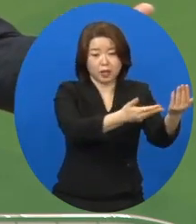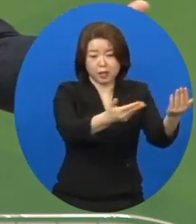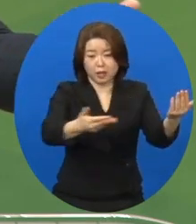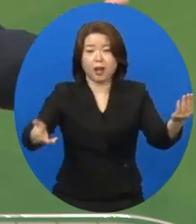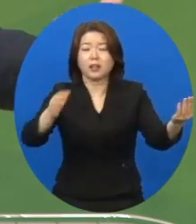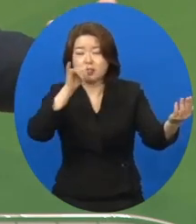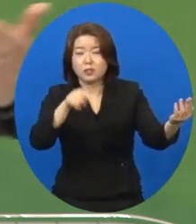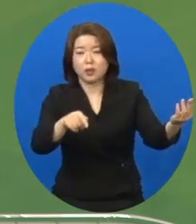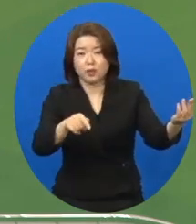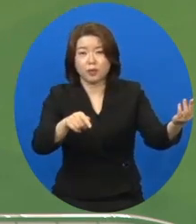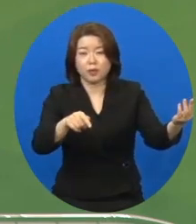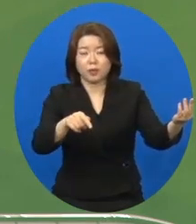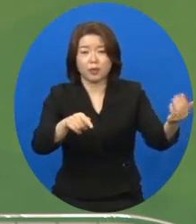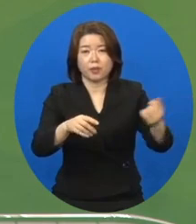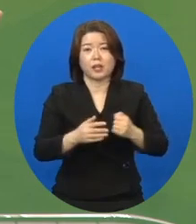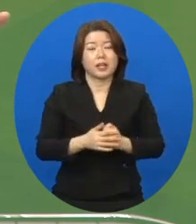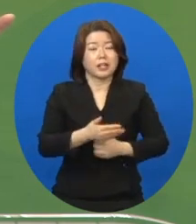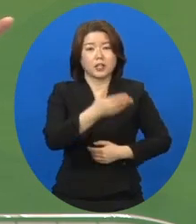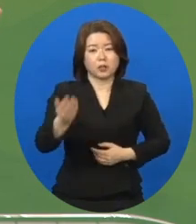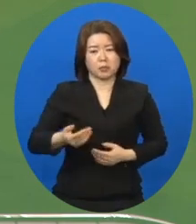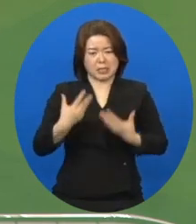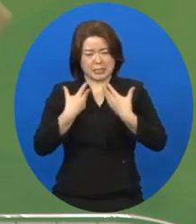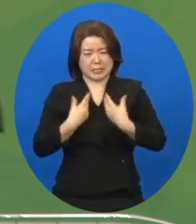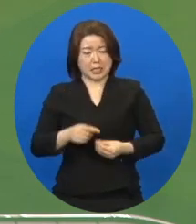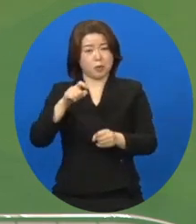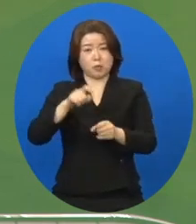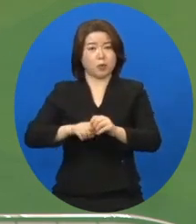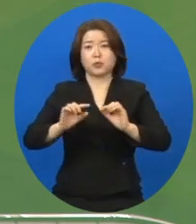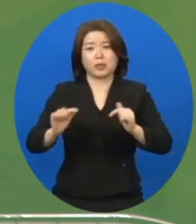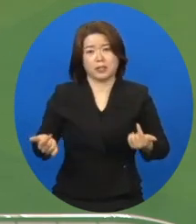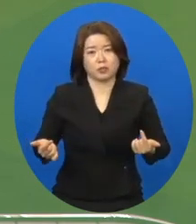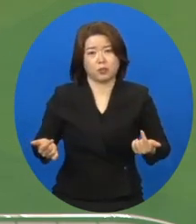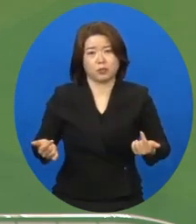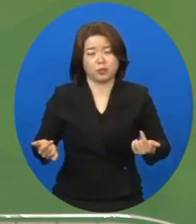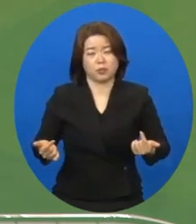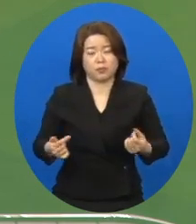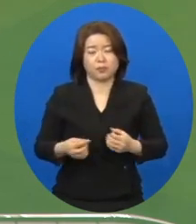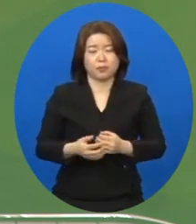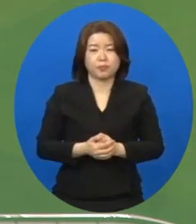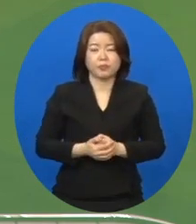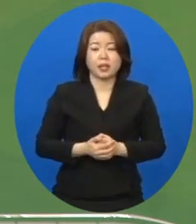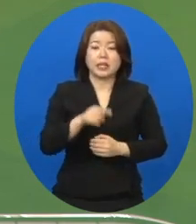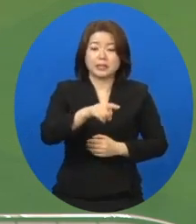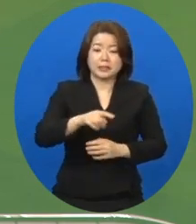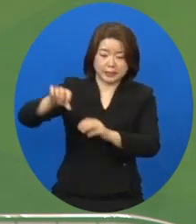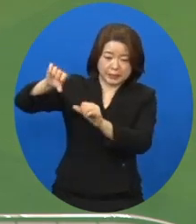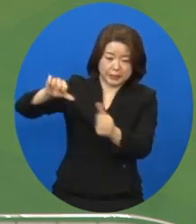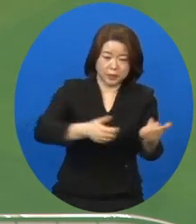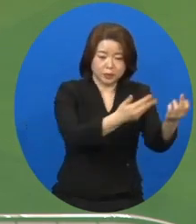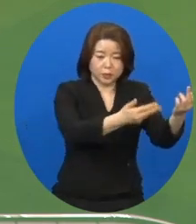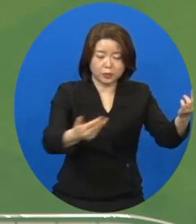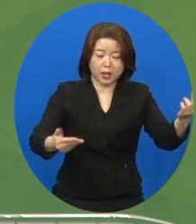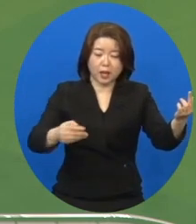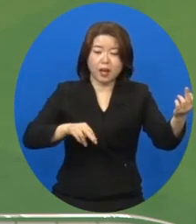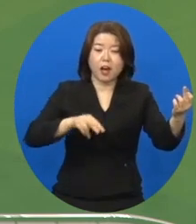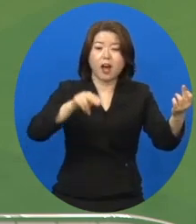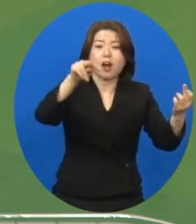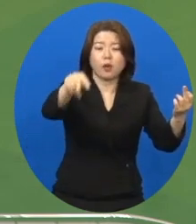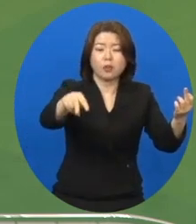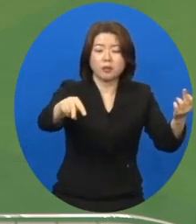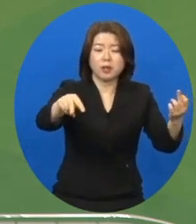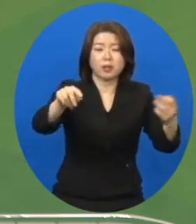그 요단강은 여러분을 좌절시키려고 있는 게 아니에요. 그 요단강을 건너면 가나안 땅인 거예요.